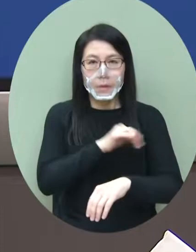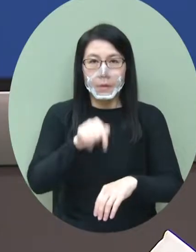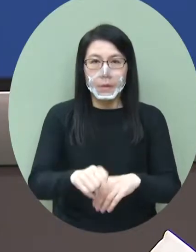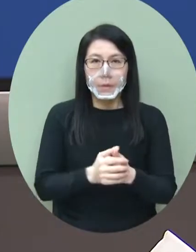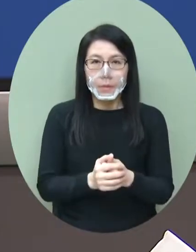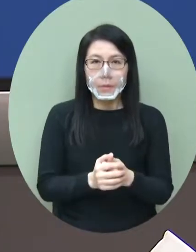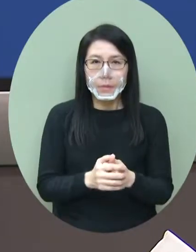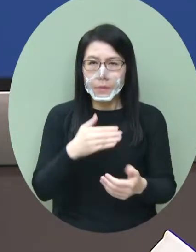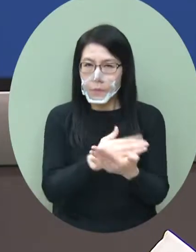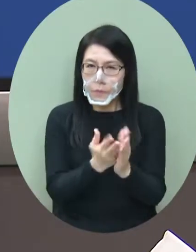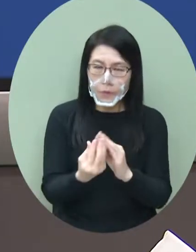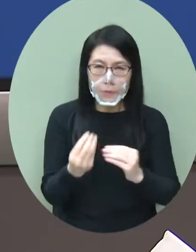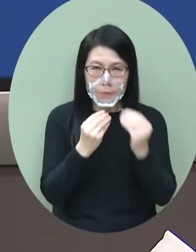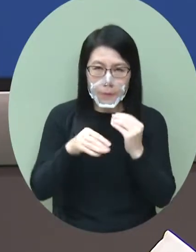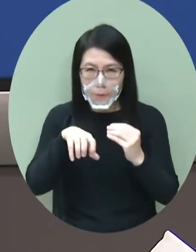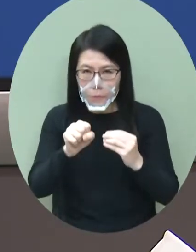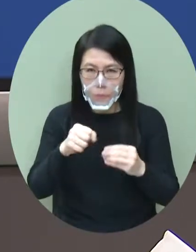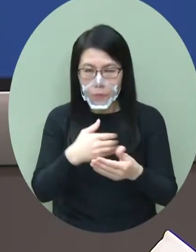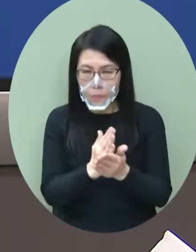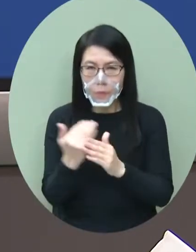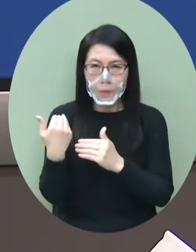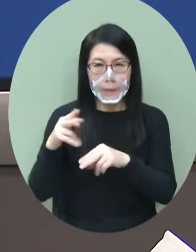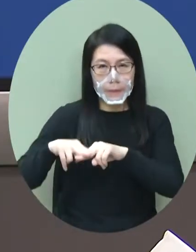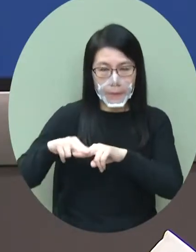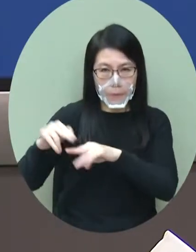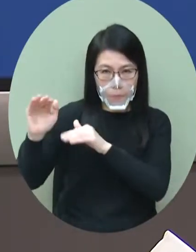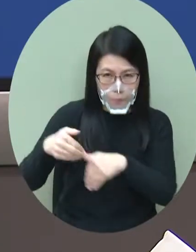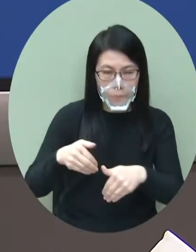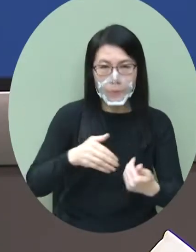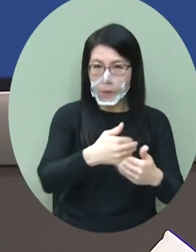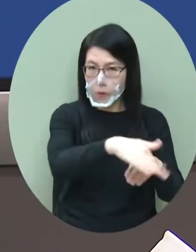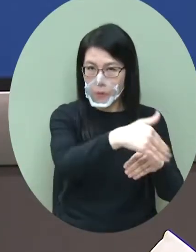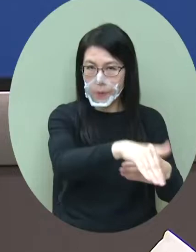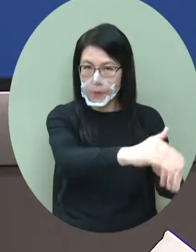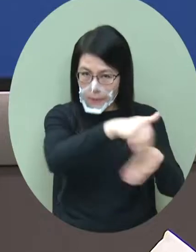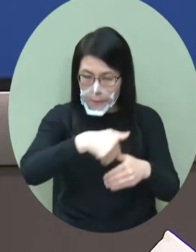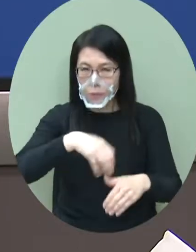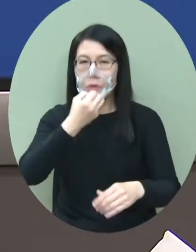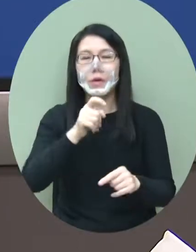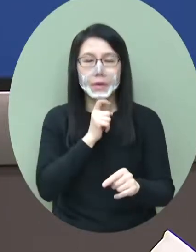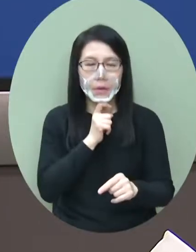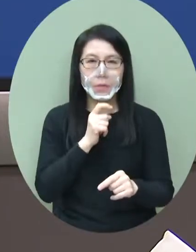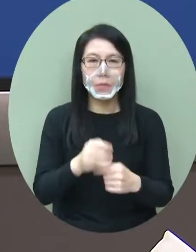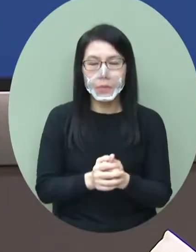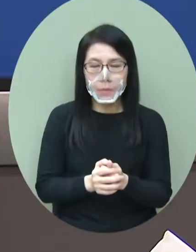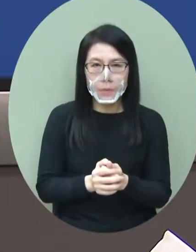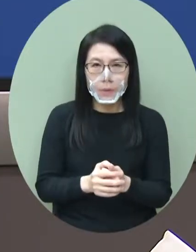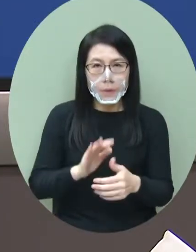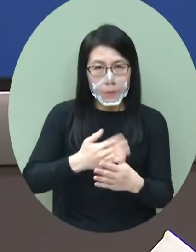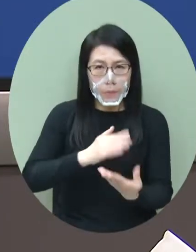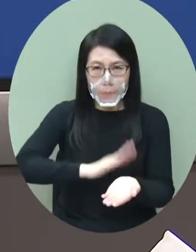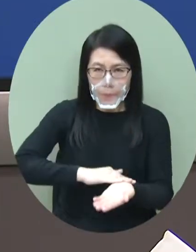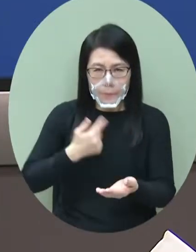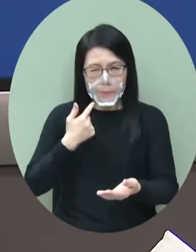港的社会呢，我们的用品、食品呢，都是由内地和外地来输入的。所以呢，如果因